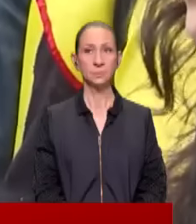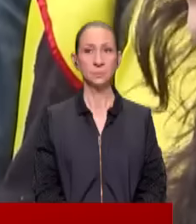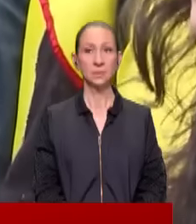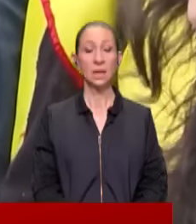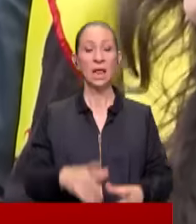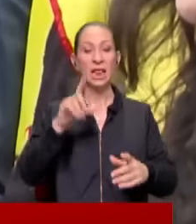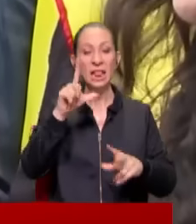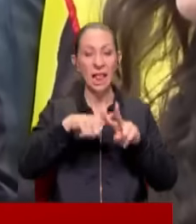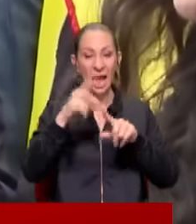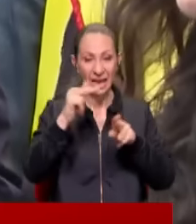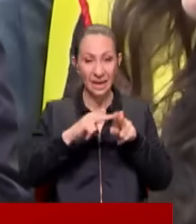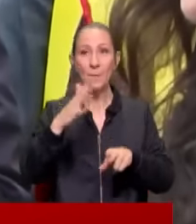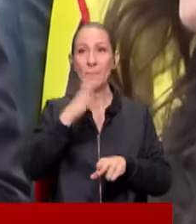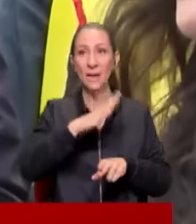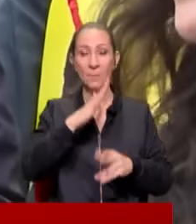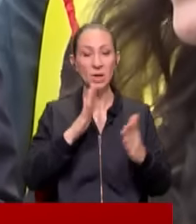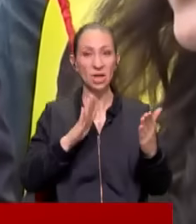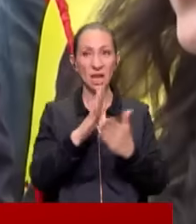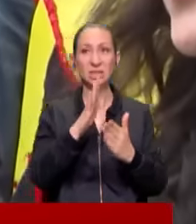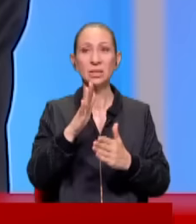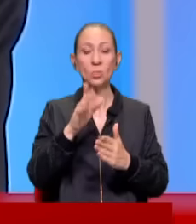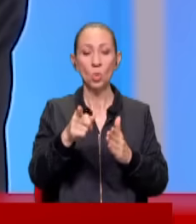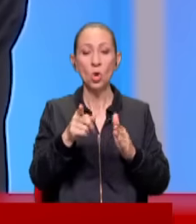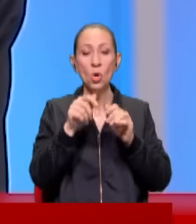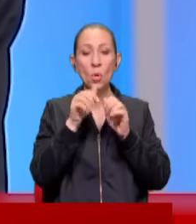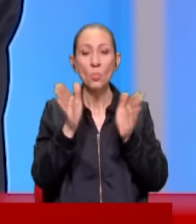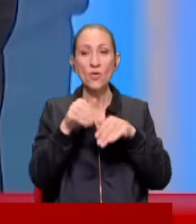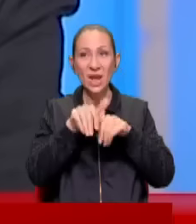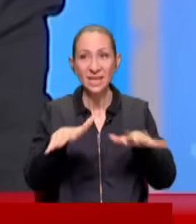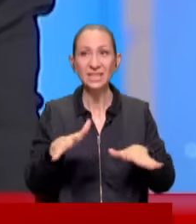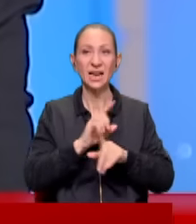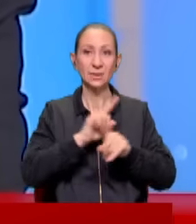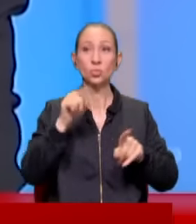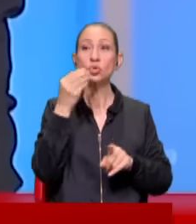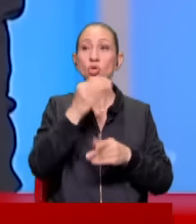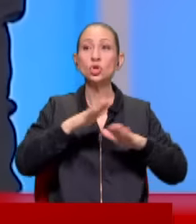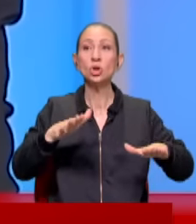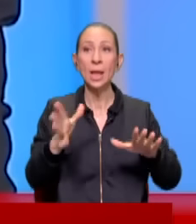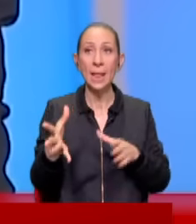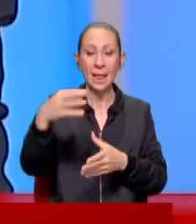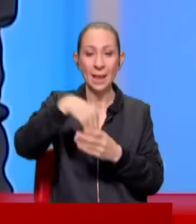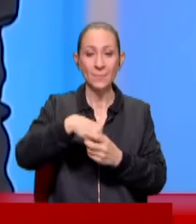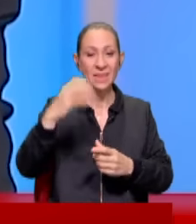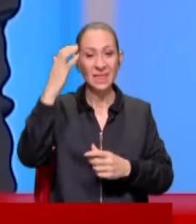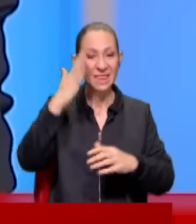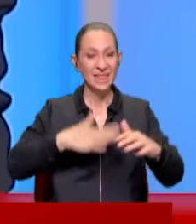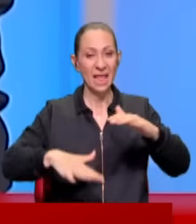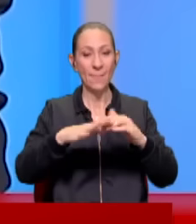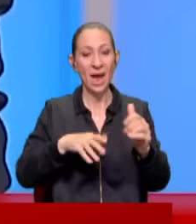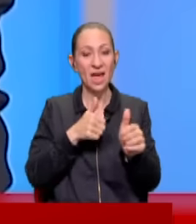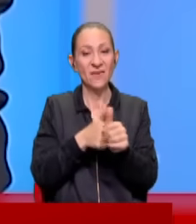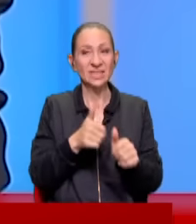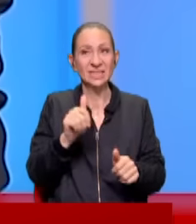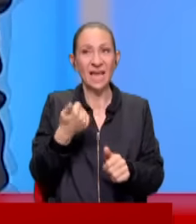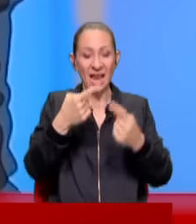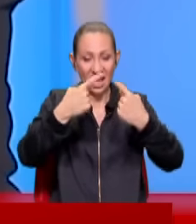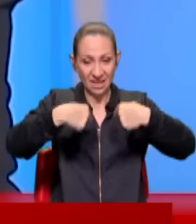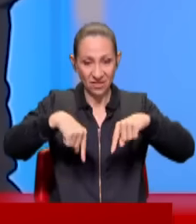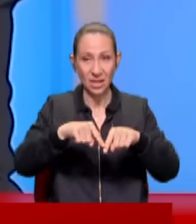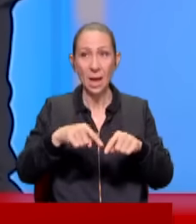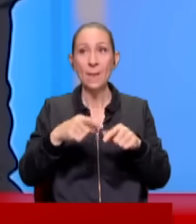Laik ve bilim karşıtı müfredatı reddediyoruz. Çocuklarımızın bu ülkeyi bir arada tutan temel referans değerler